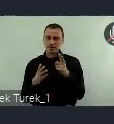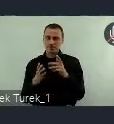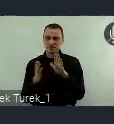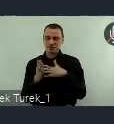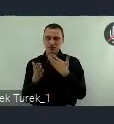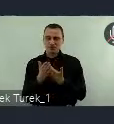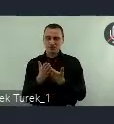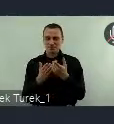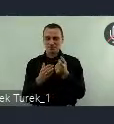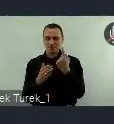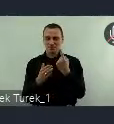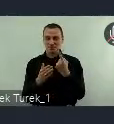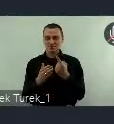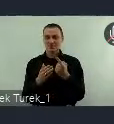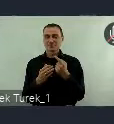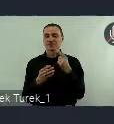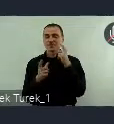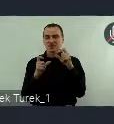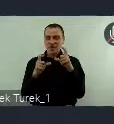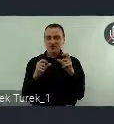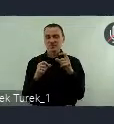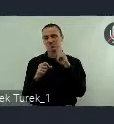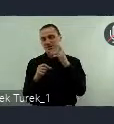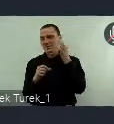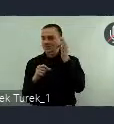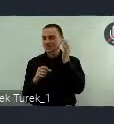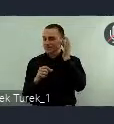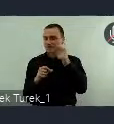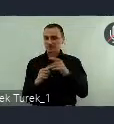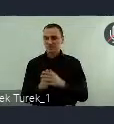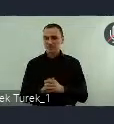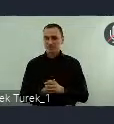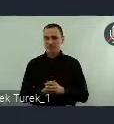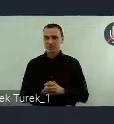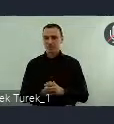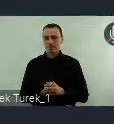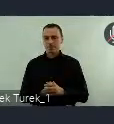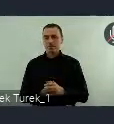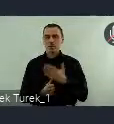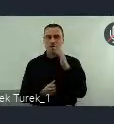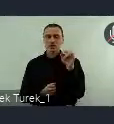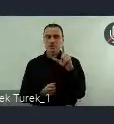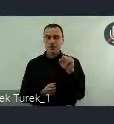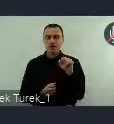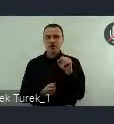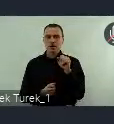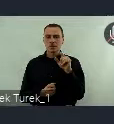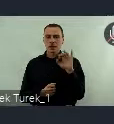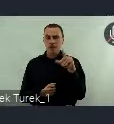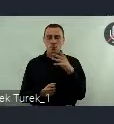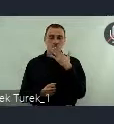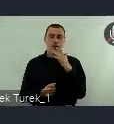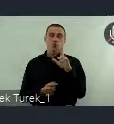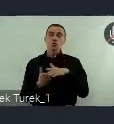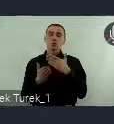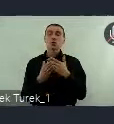ale śmieszne się dla rozluźnienia tutaj pani Izabela pisze że jej zdaniem schodołaz jest niebezpieczne i niefajnie dla osób z niepełnosprawnością oczywiście